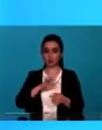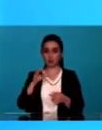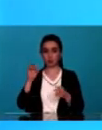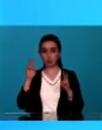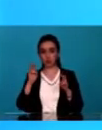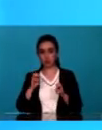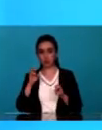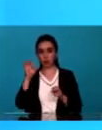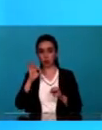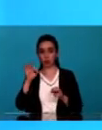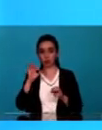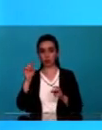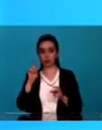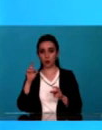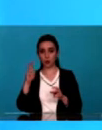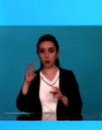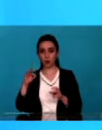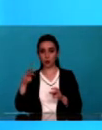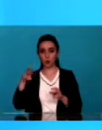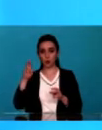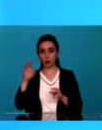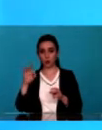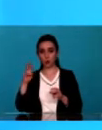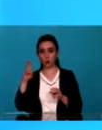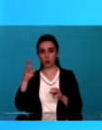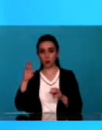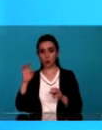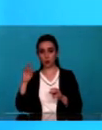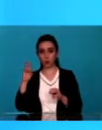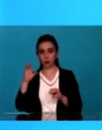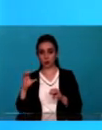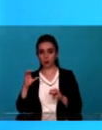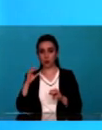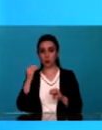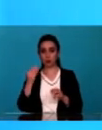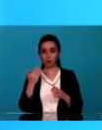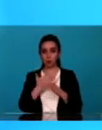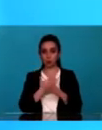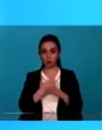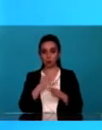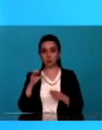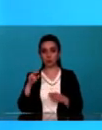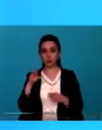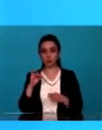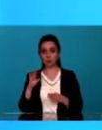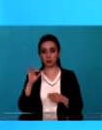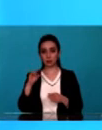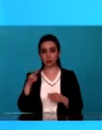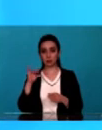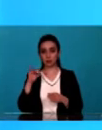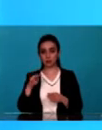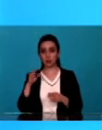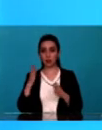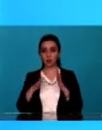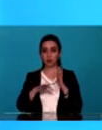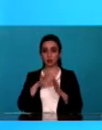нуля из компонента combo box. Дальше, с помощью компонента spinEdit, когда мы будем выбирать